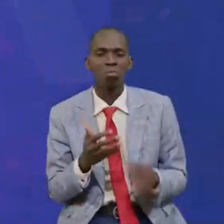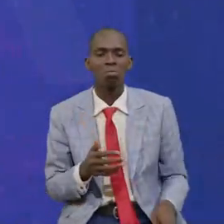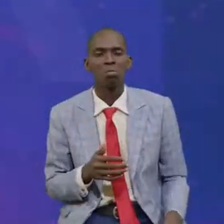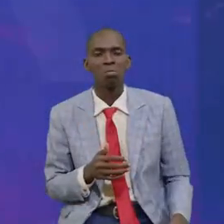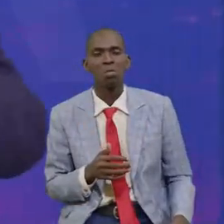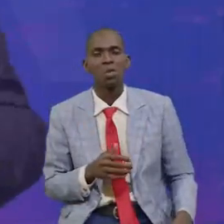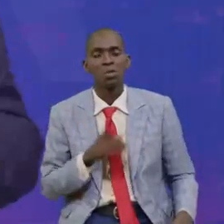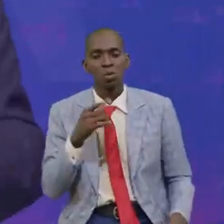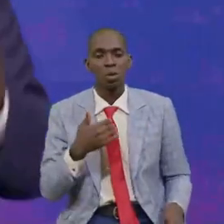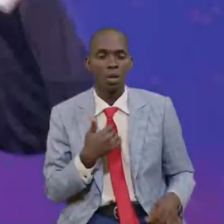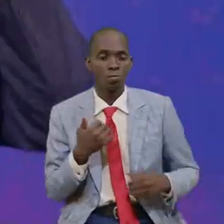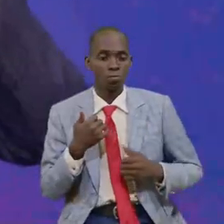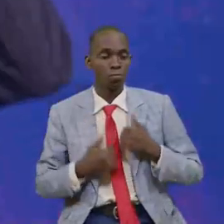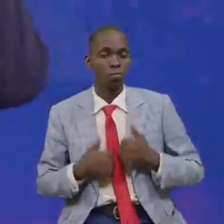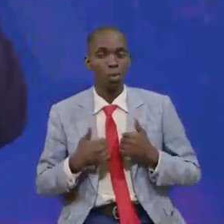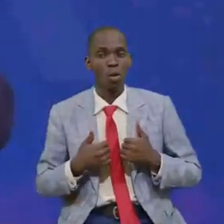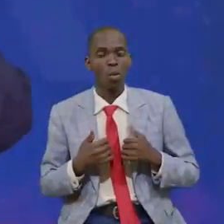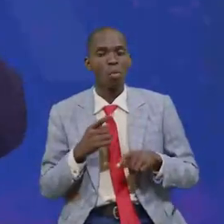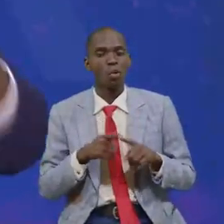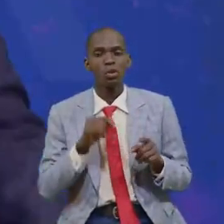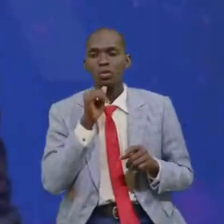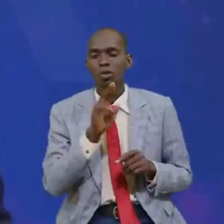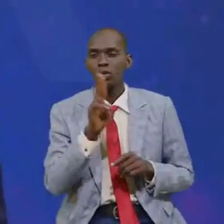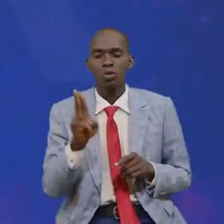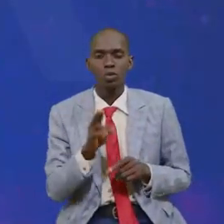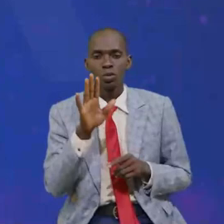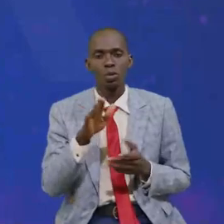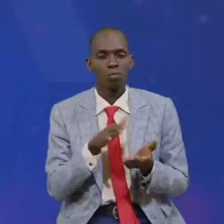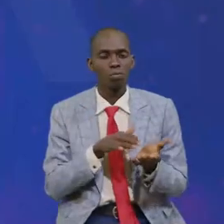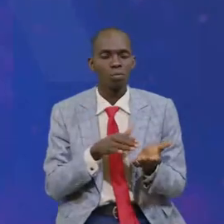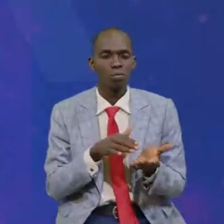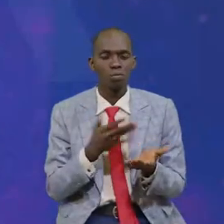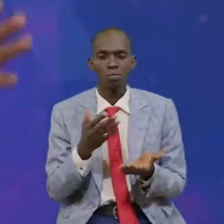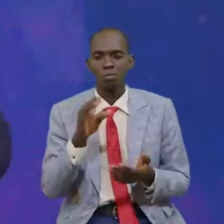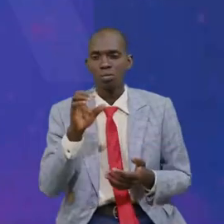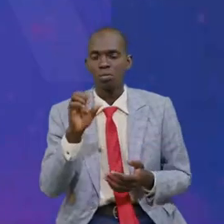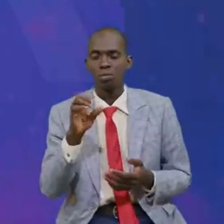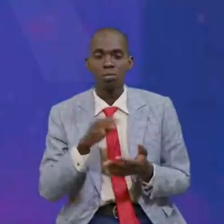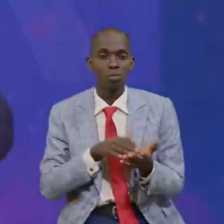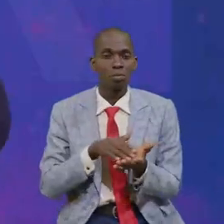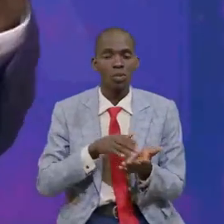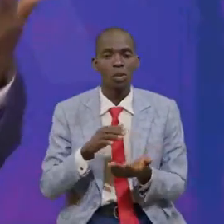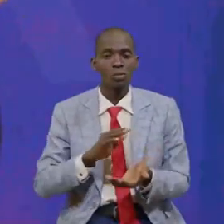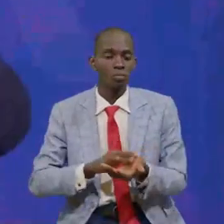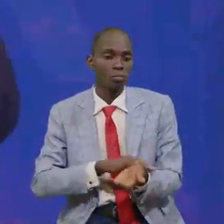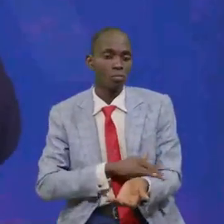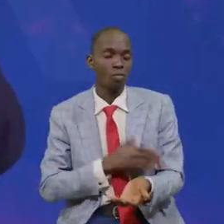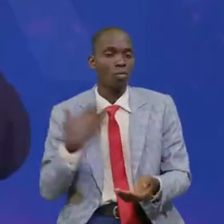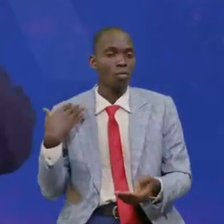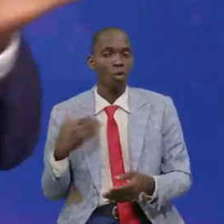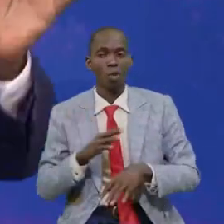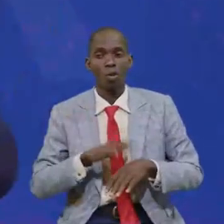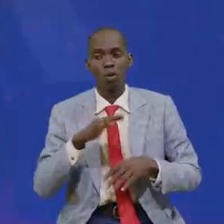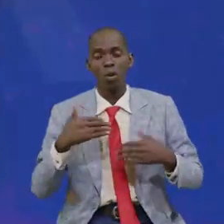C'est comme si tu t'es lavé, mais tu n'as pas passé la pommade et ce que tu dois passer pour que tu aies